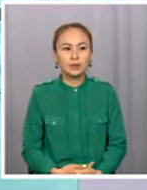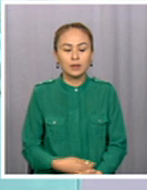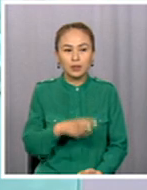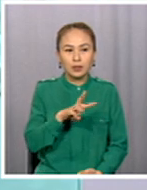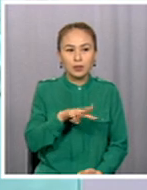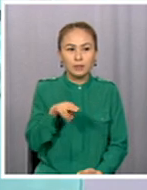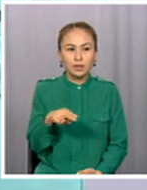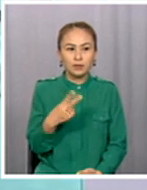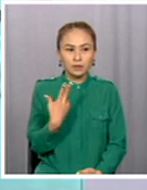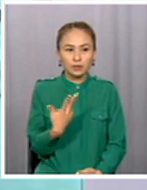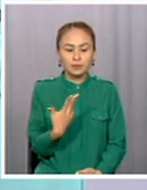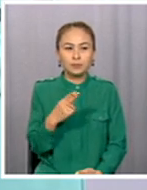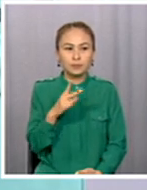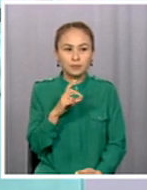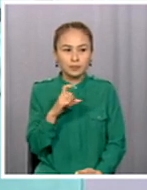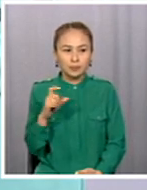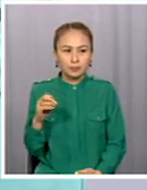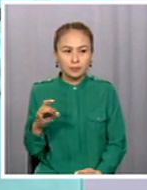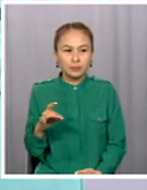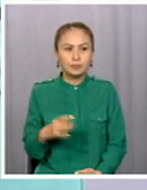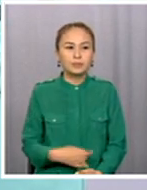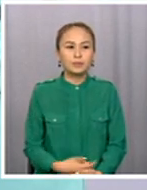MP3 плеер,